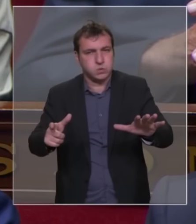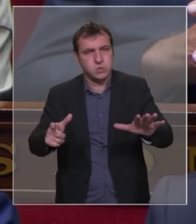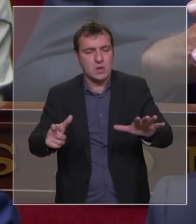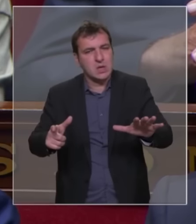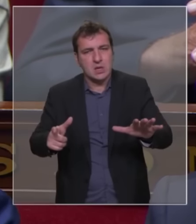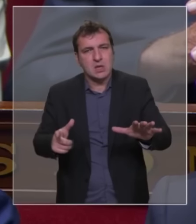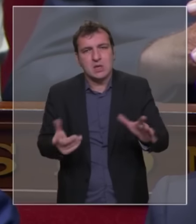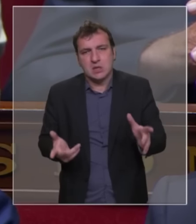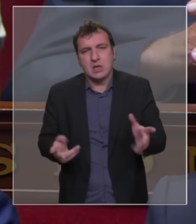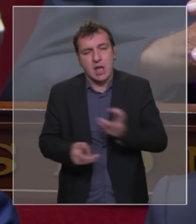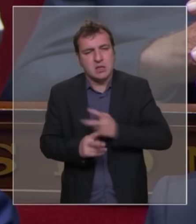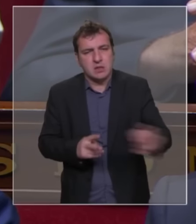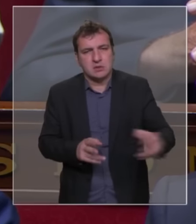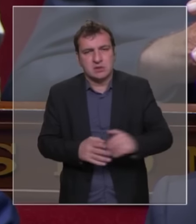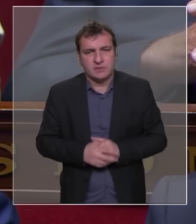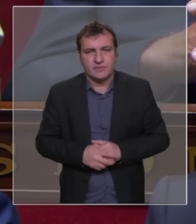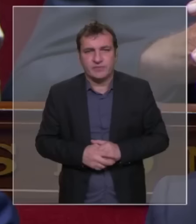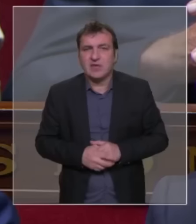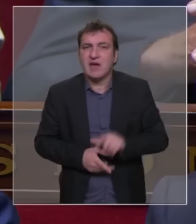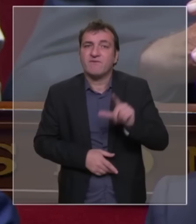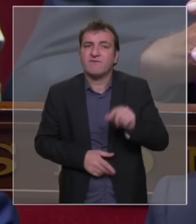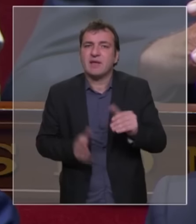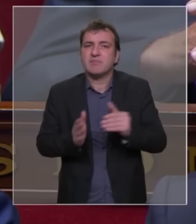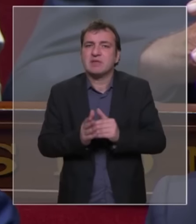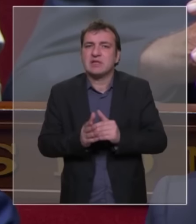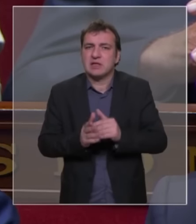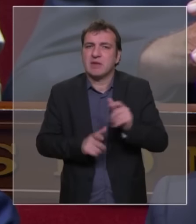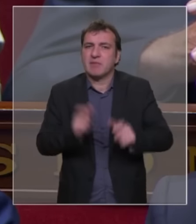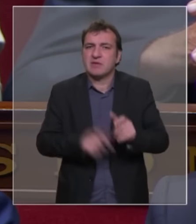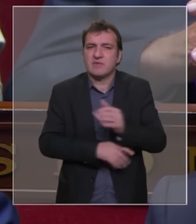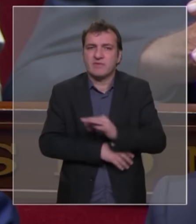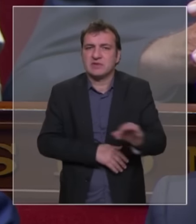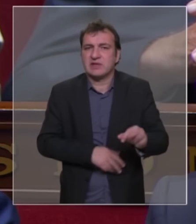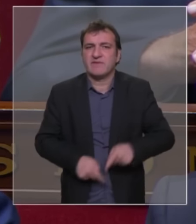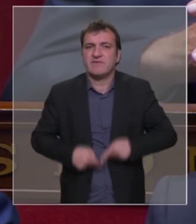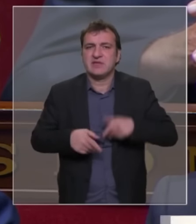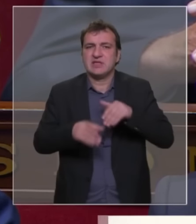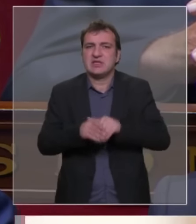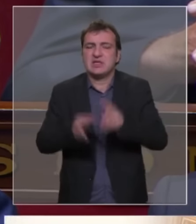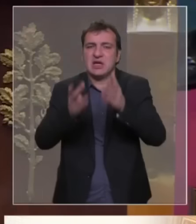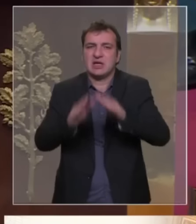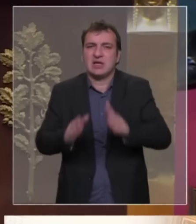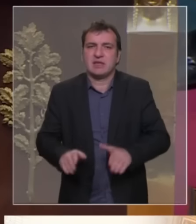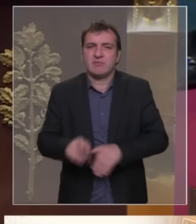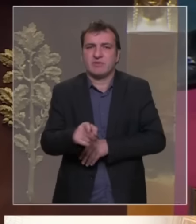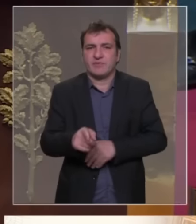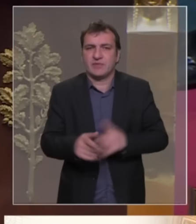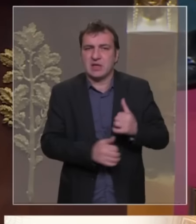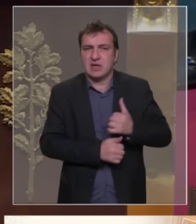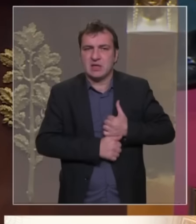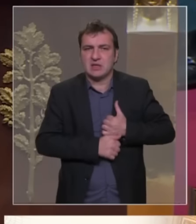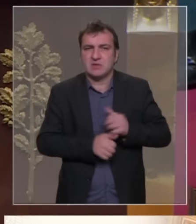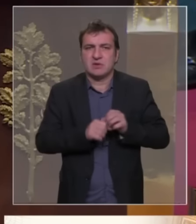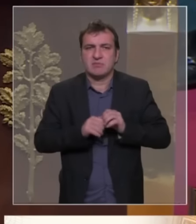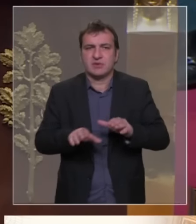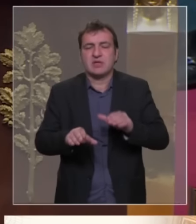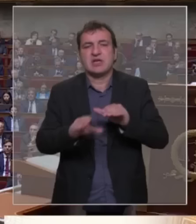que 20 000 de nos compatriotes vivent au Liban et que nos soldats y sont déployés au sein de la FINUL.